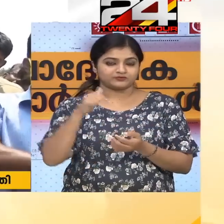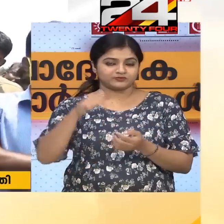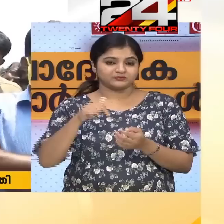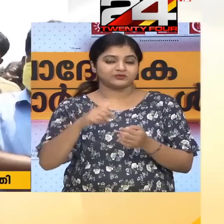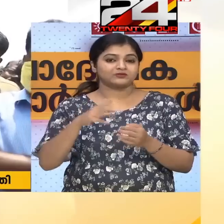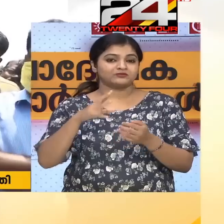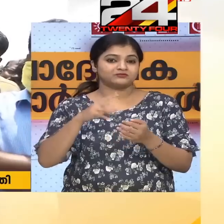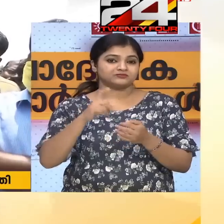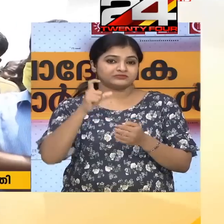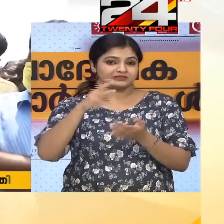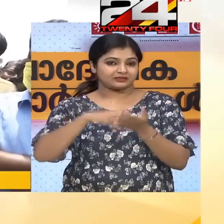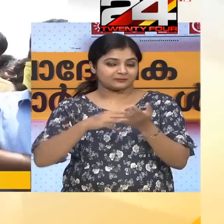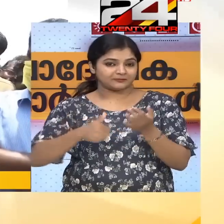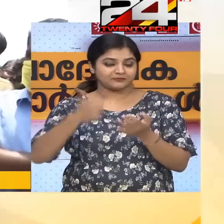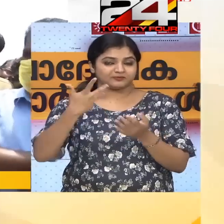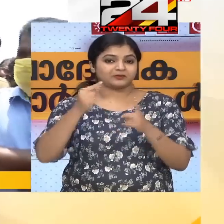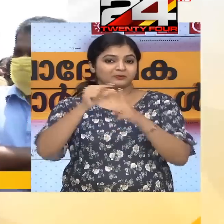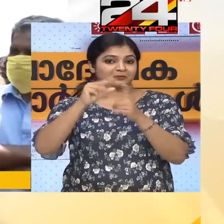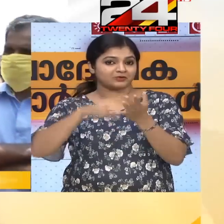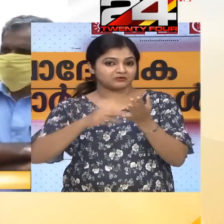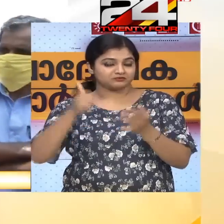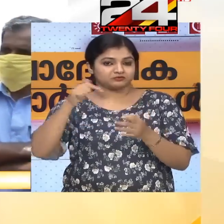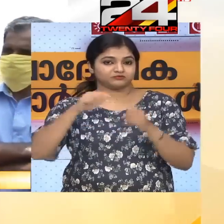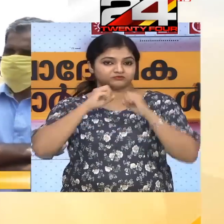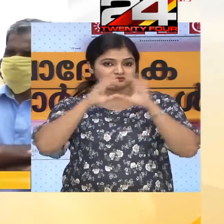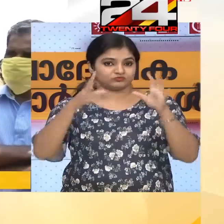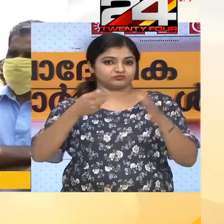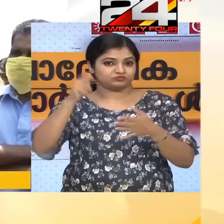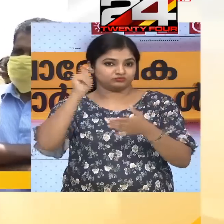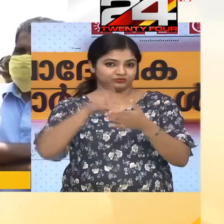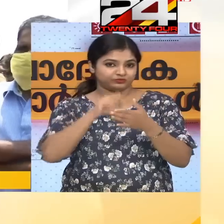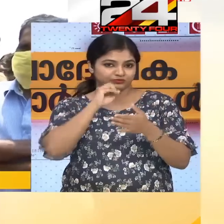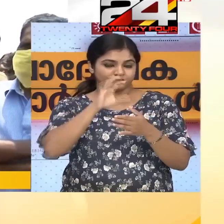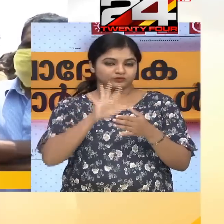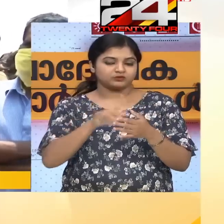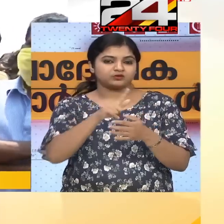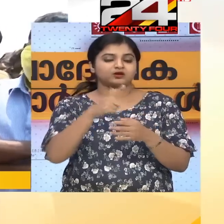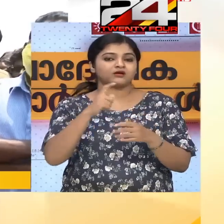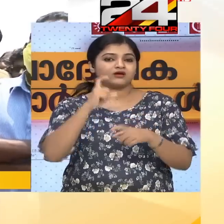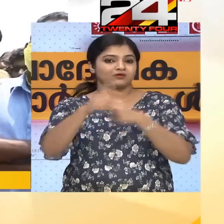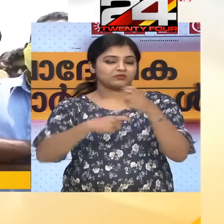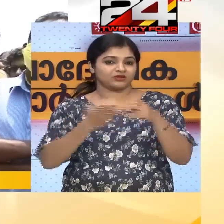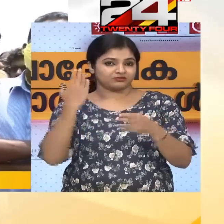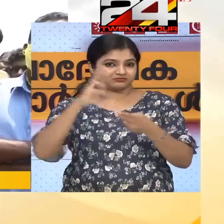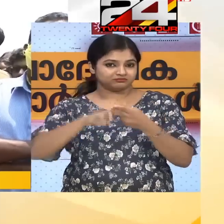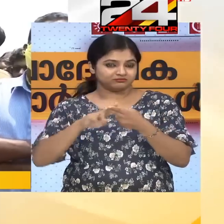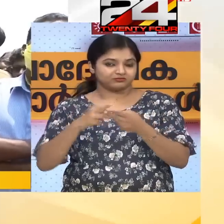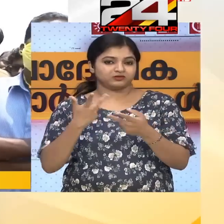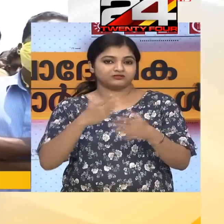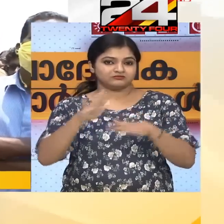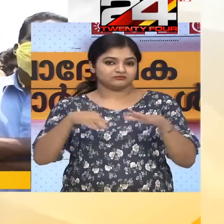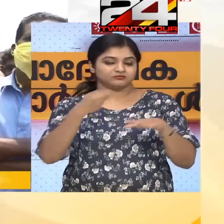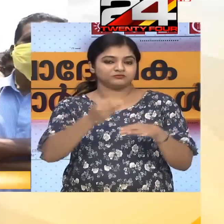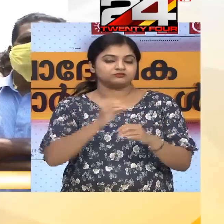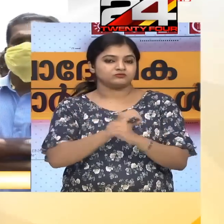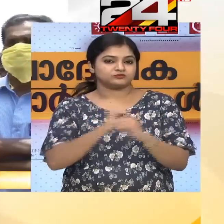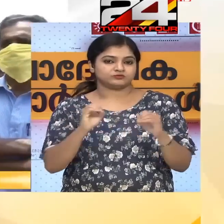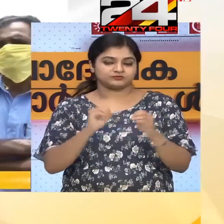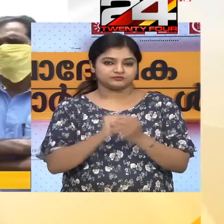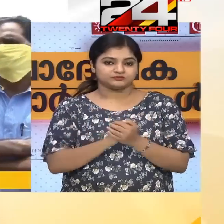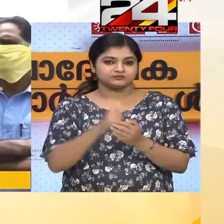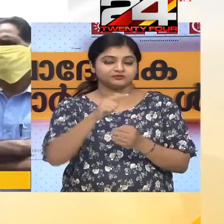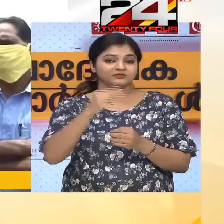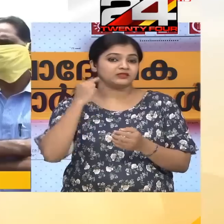മുഖ്യമന്ത്രി വരെ പ്രധാനമന്ത്രി വരെ ഈ ആഹ്വാനം പ്രകടിപ്പിച്ചാലും കമ്പനി അതിന് ഒരു നേരത്തെ ബില്ലിങ് തുടങ്ങും. നേരത്തെ അവസാനിപ്പിക്കുന്ന രീതി കാണിച്ചിട്ടില്ല. ഈ സമയത്ത്